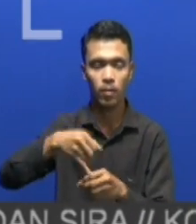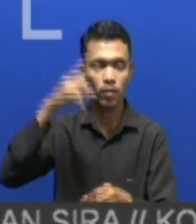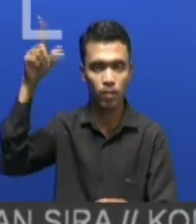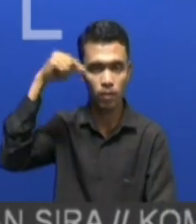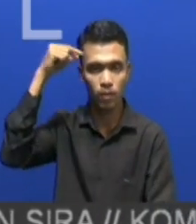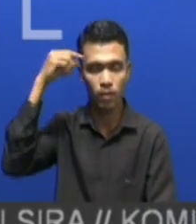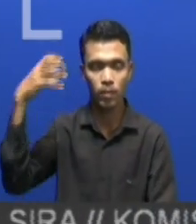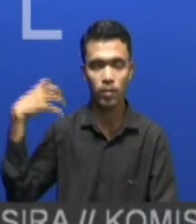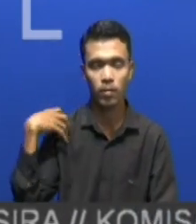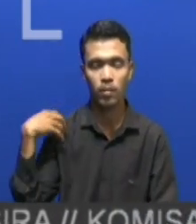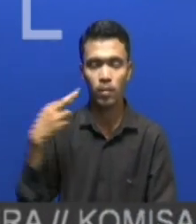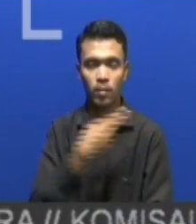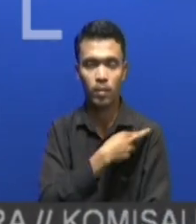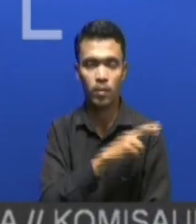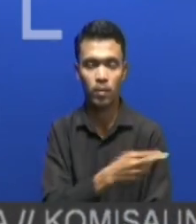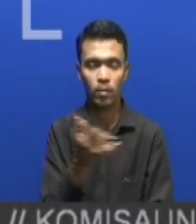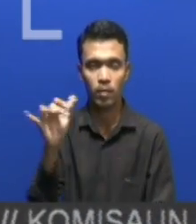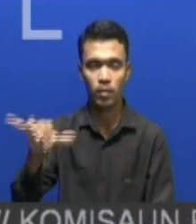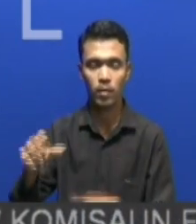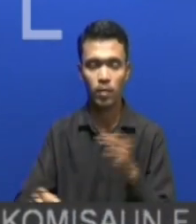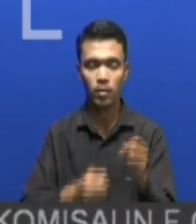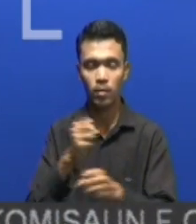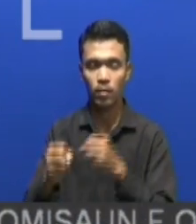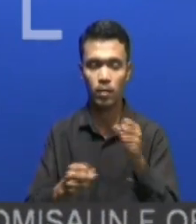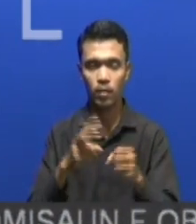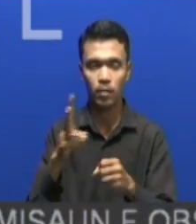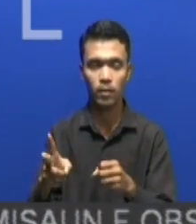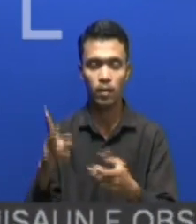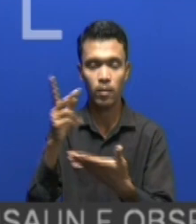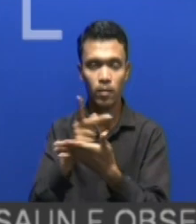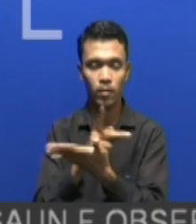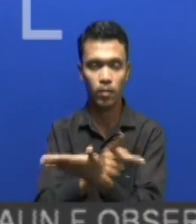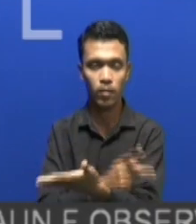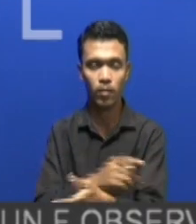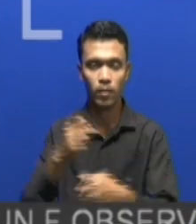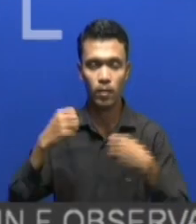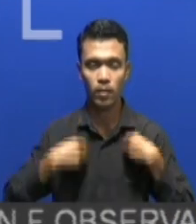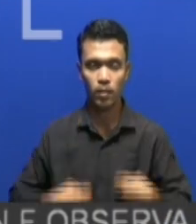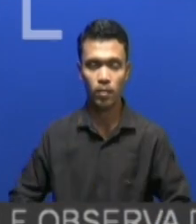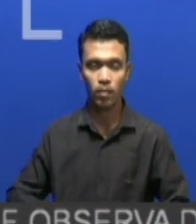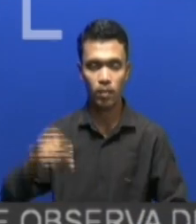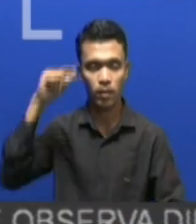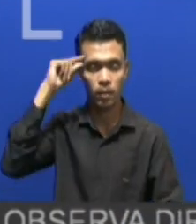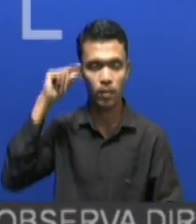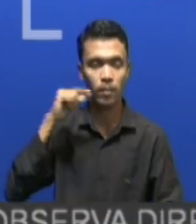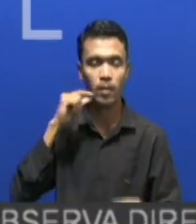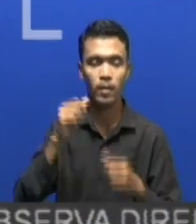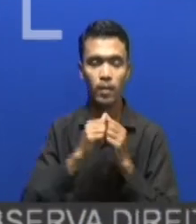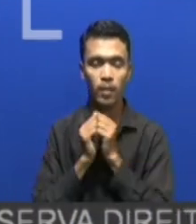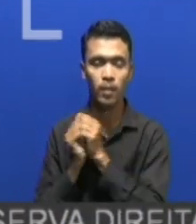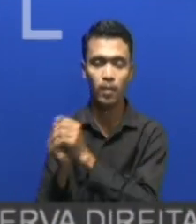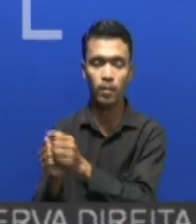instituição religiosa sira, sociedade civil, hodi promove Saudi Matang. Amoto kita bele